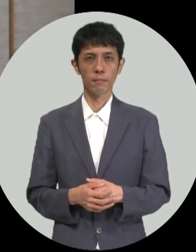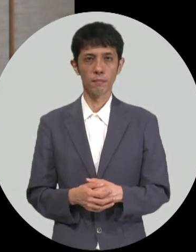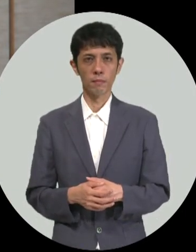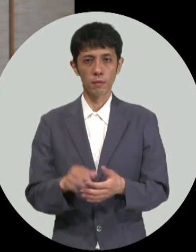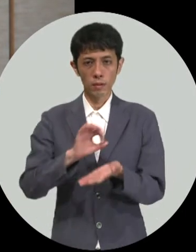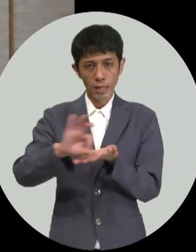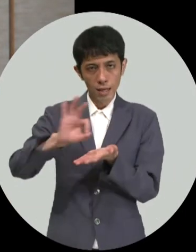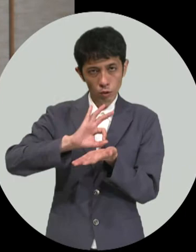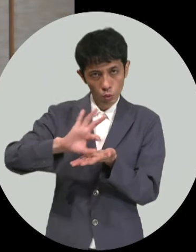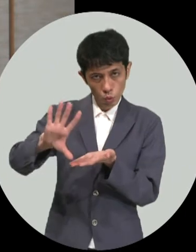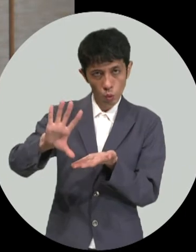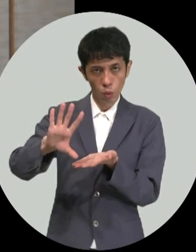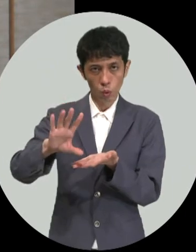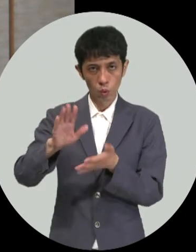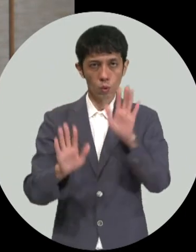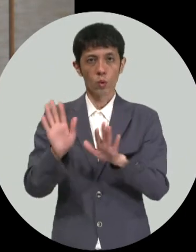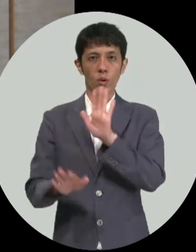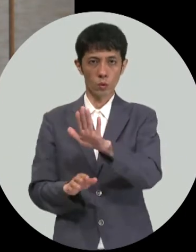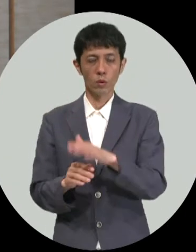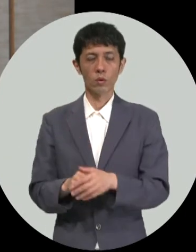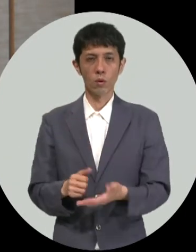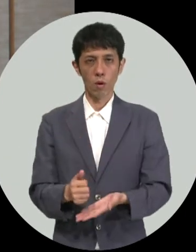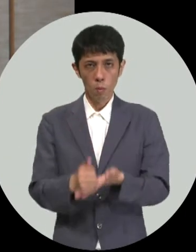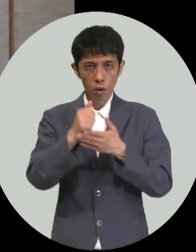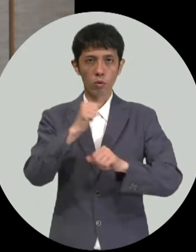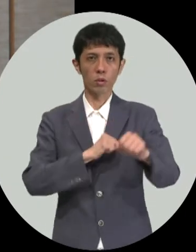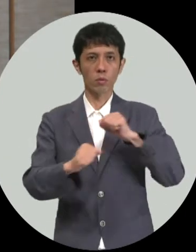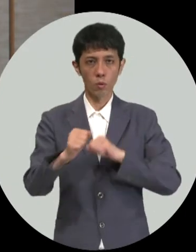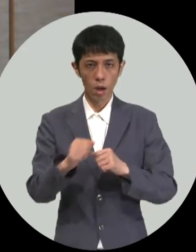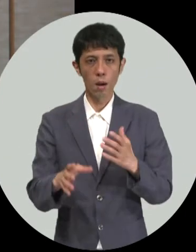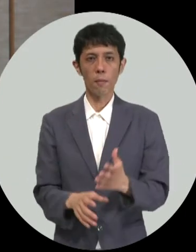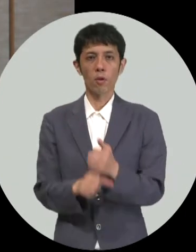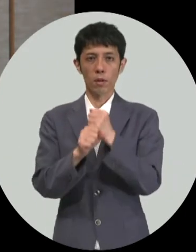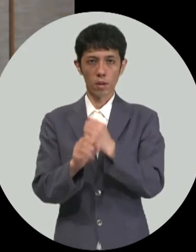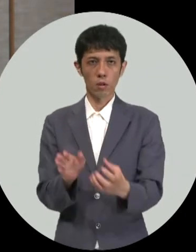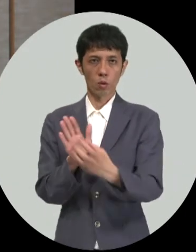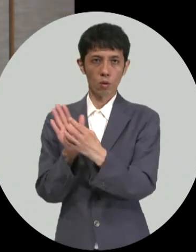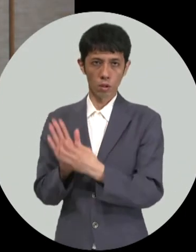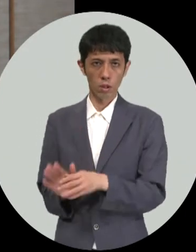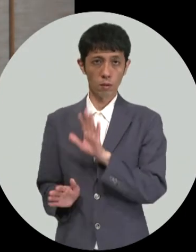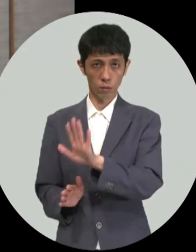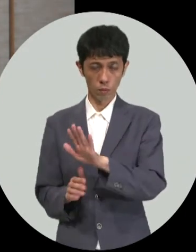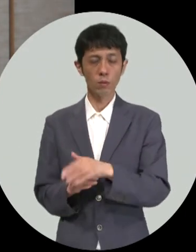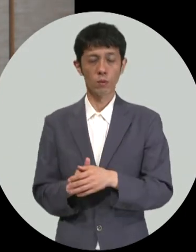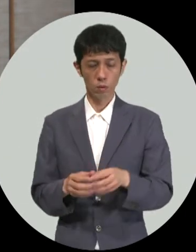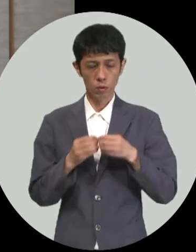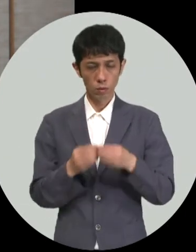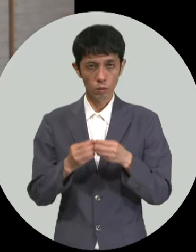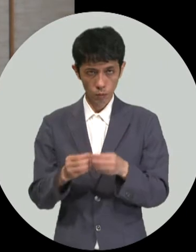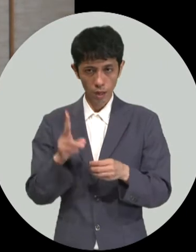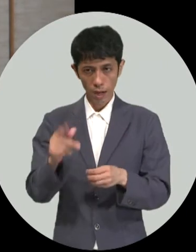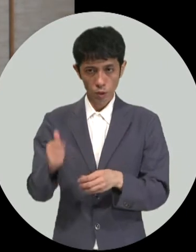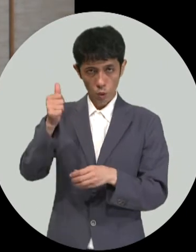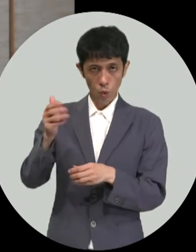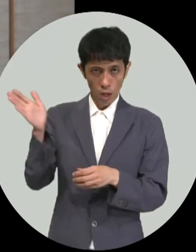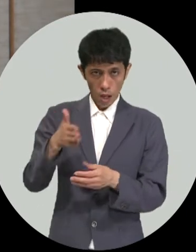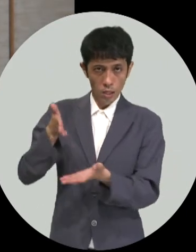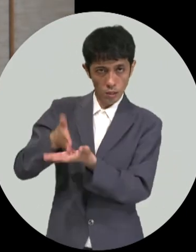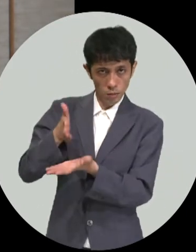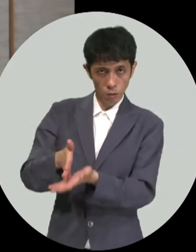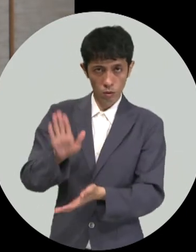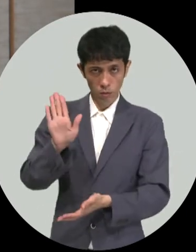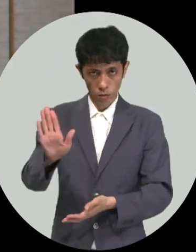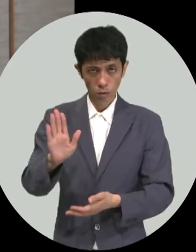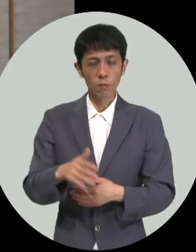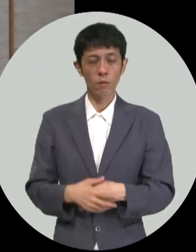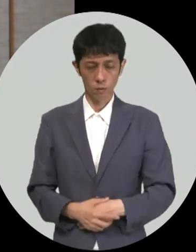けましては歳出の状況でございます。主な取り組みは3ページ、4ページにまとめております。詳細につきましては後ほど財政課長の方